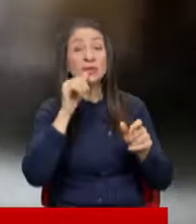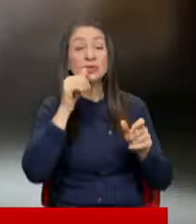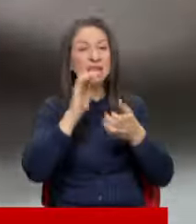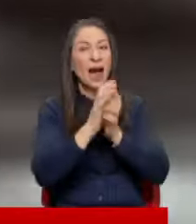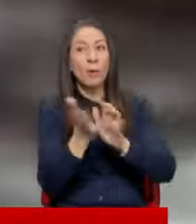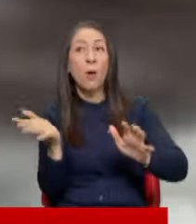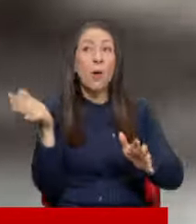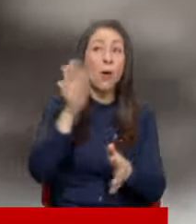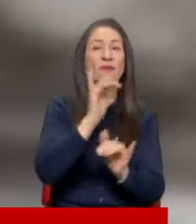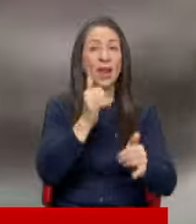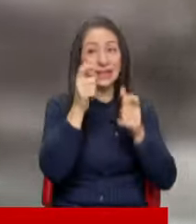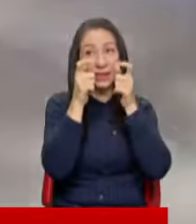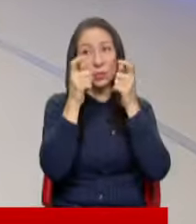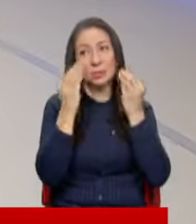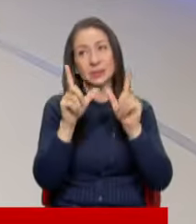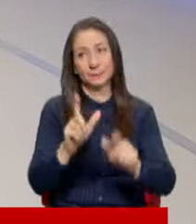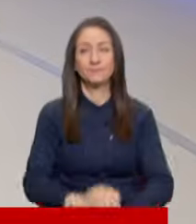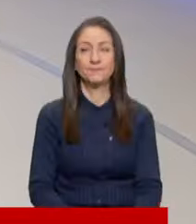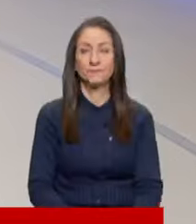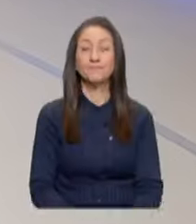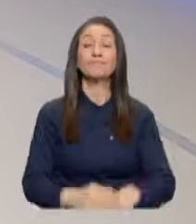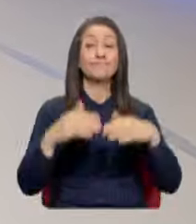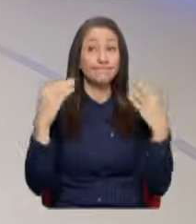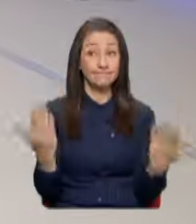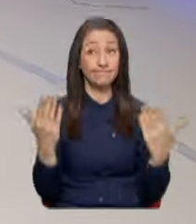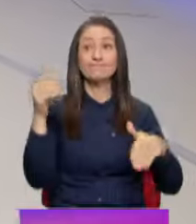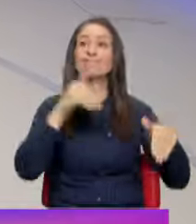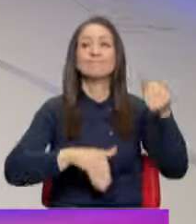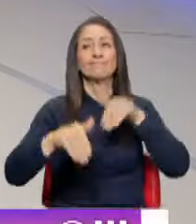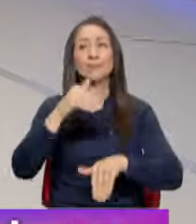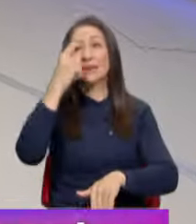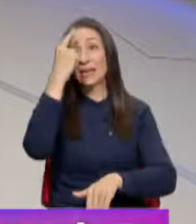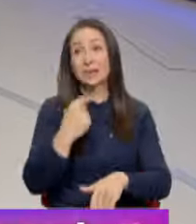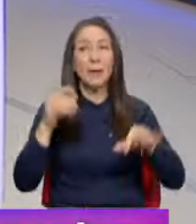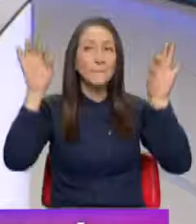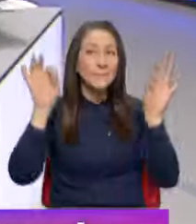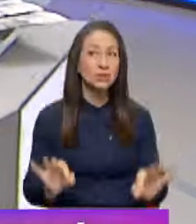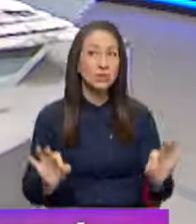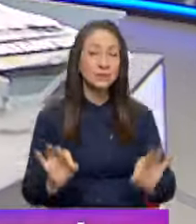var dikkatli olunmalı ve seçim resmen